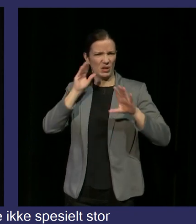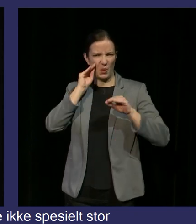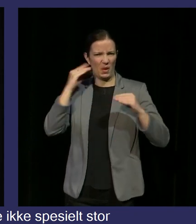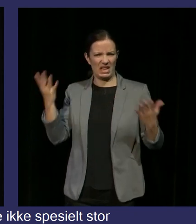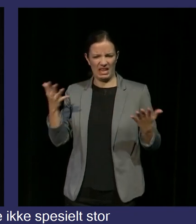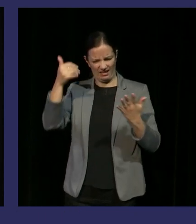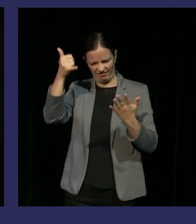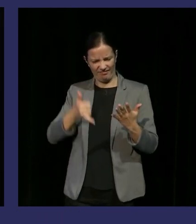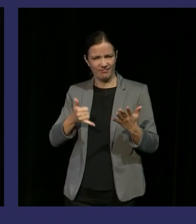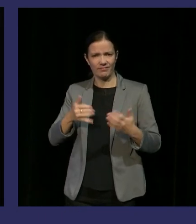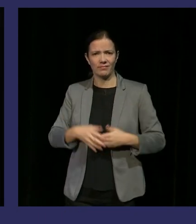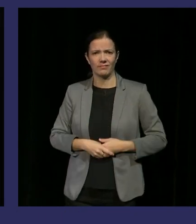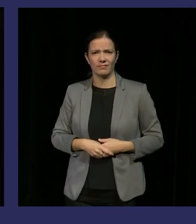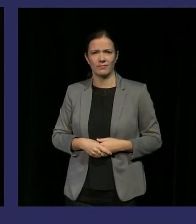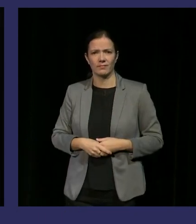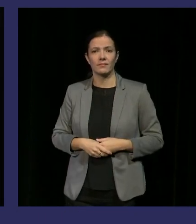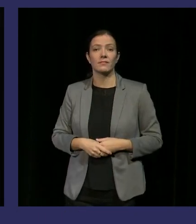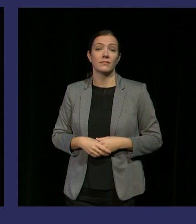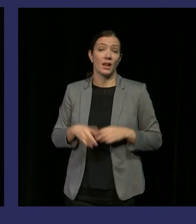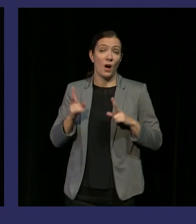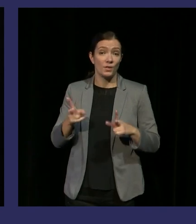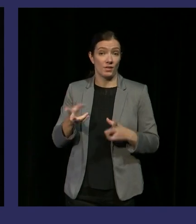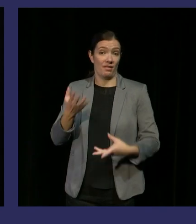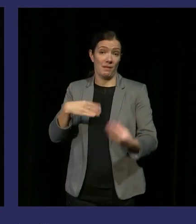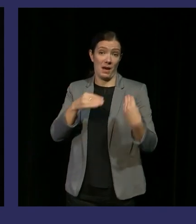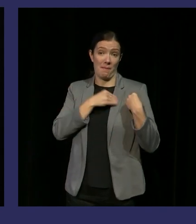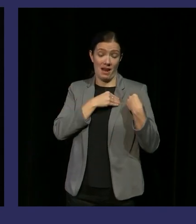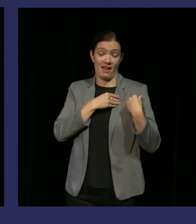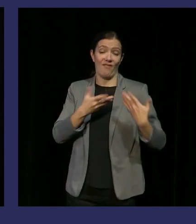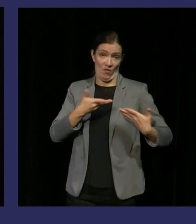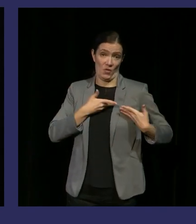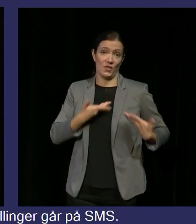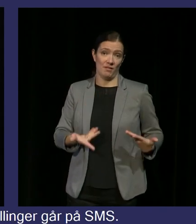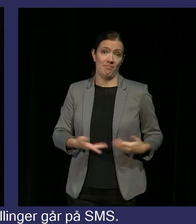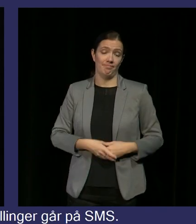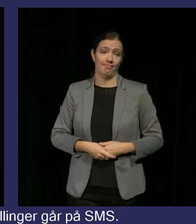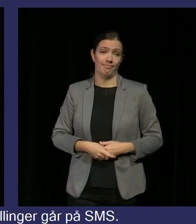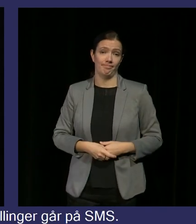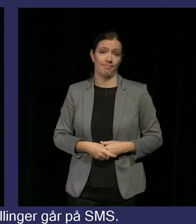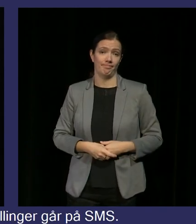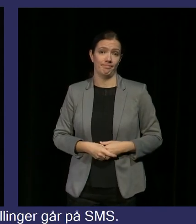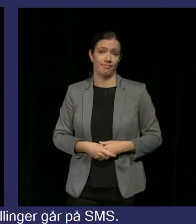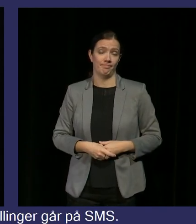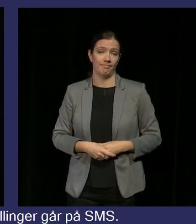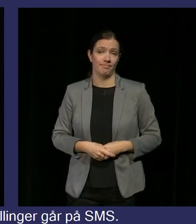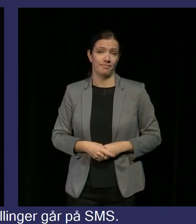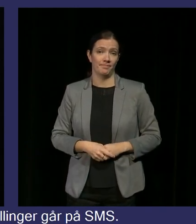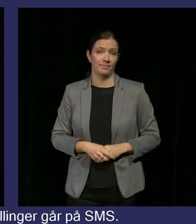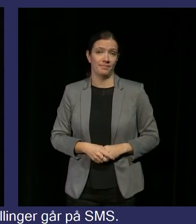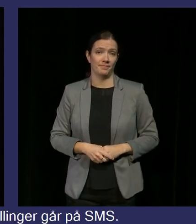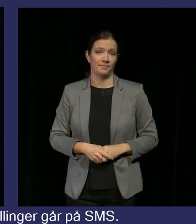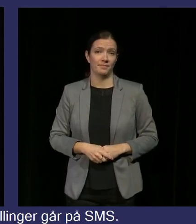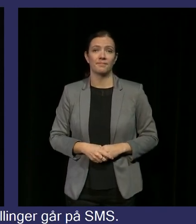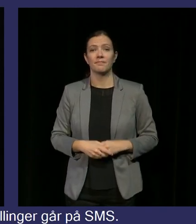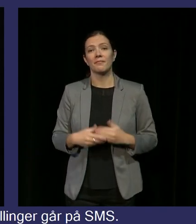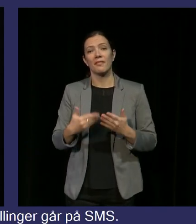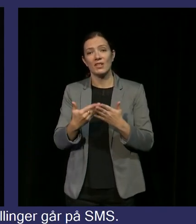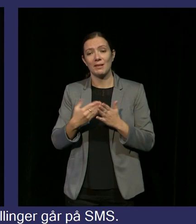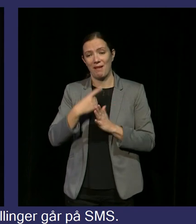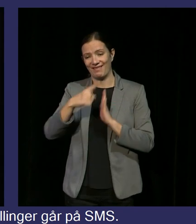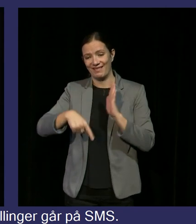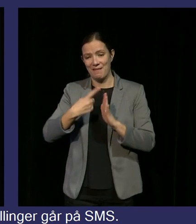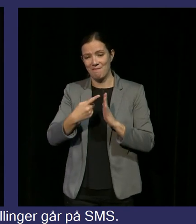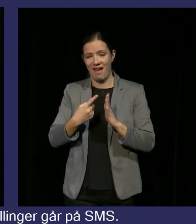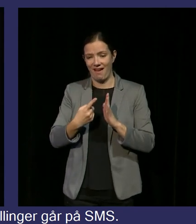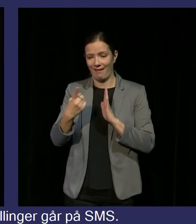som sto der. Så det også tilbakemeldinger som jeg har fått. Og så det at for eksempel timeinnkallinger